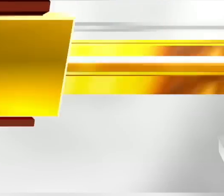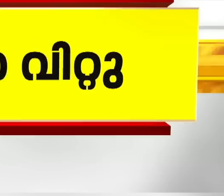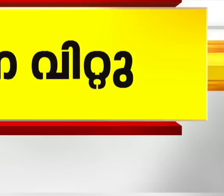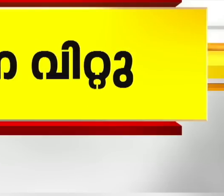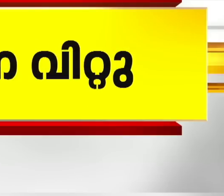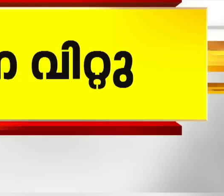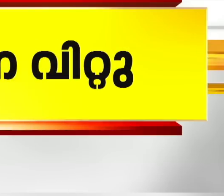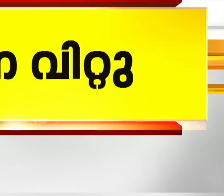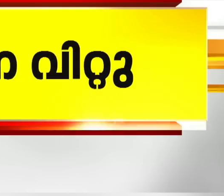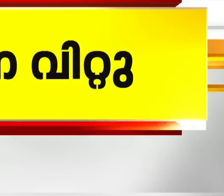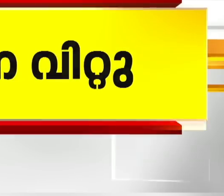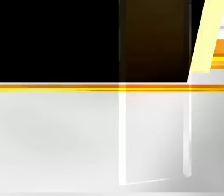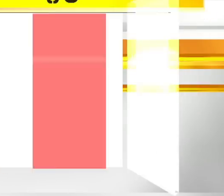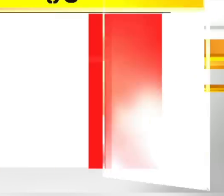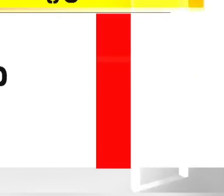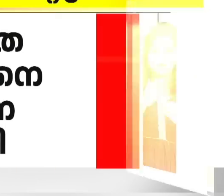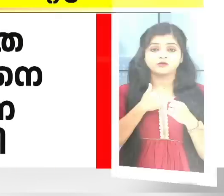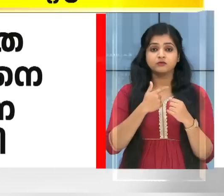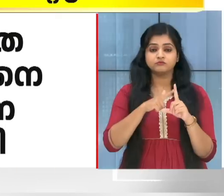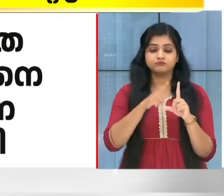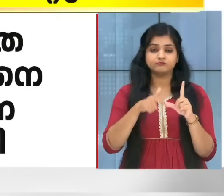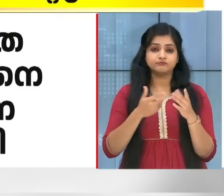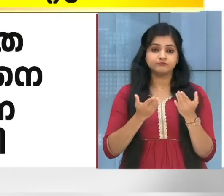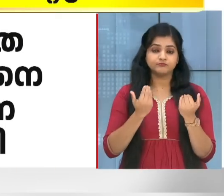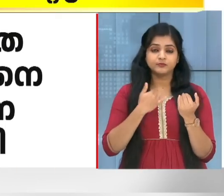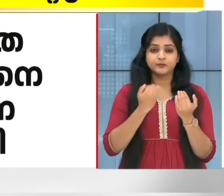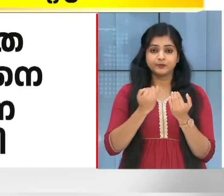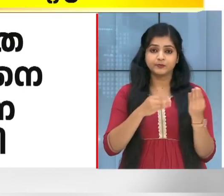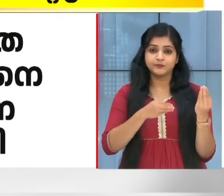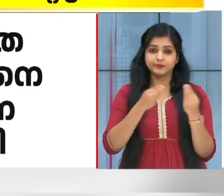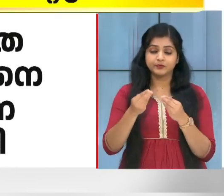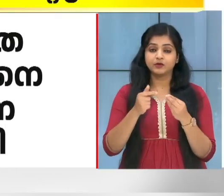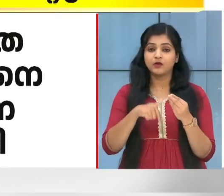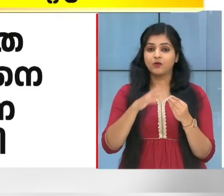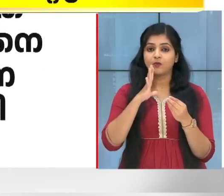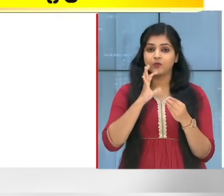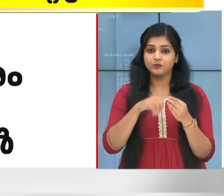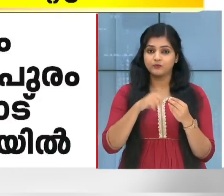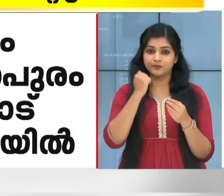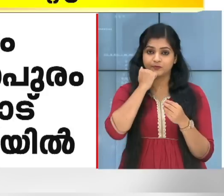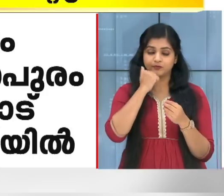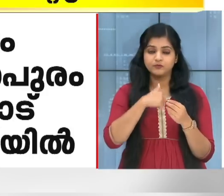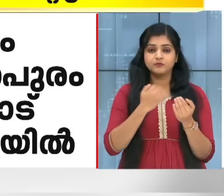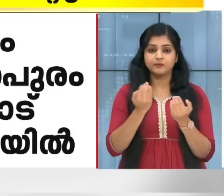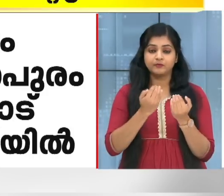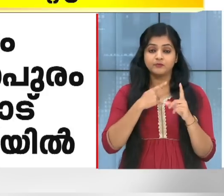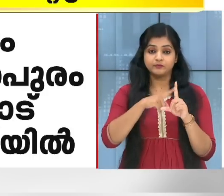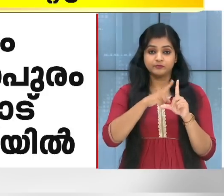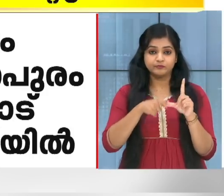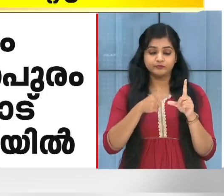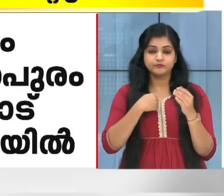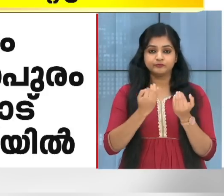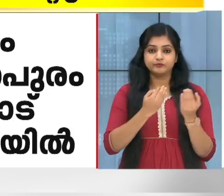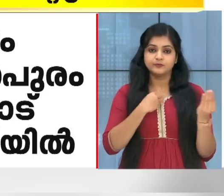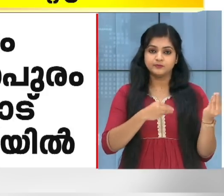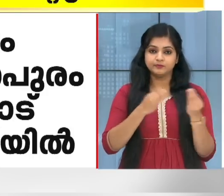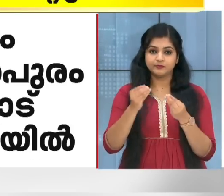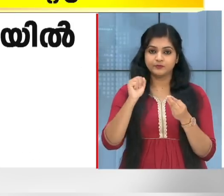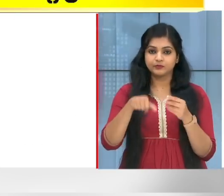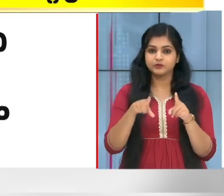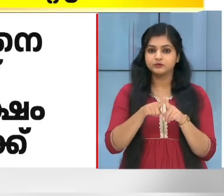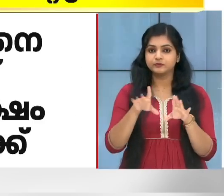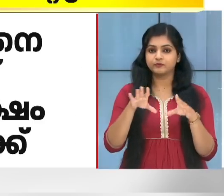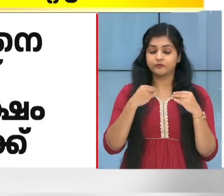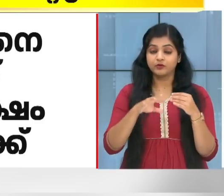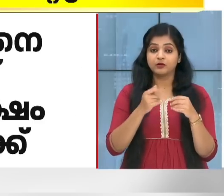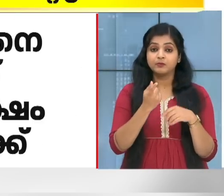കേട്ടവർ അങ്ങനെ പറഞ്ഞു എന്നുള്ളത്, അതിലെ സത്യാവസ്ഥ നമുക്കറിയില്ല. താൻ ഗർഭം ധരിക്കാമെന്ന് ഈ കുട്ടിയുടെ യഥാർത്ഥ മാതാവ് പറയുന്നു, ശേഷം കുഞ്ഞിനെ കൈമാറാമെന്ന് സമ്മതിക്കുകയും ചെയ്യുന്നു. അപ്പോഴൊന്നും ഏതെങ്കിലും തരത്തിൽ പണത്തിന്റെ